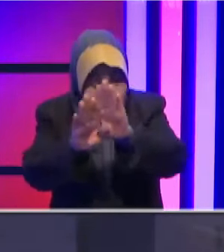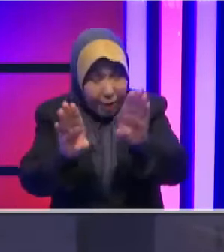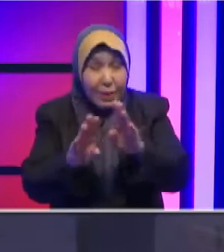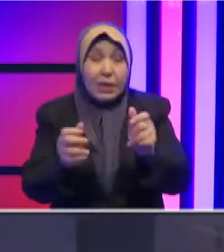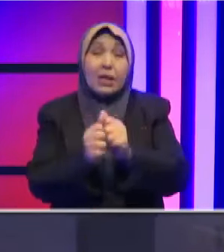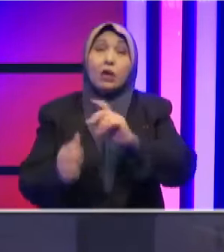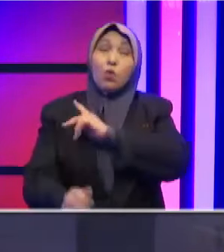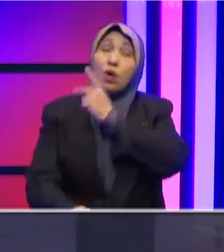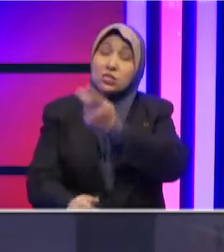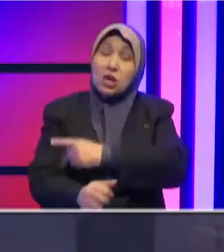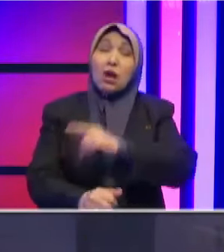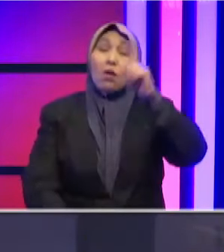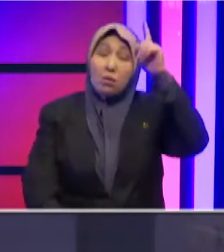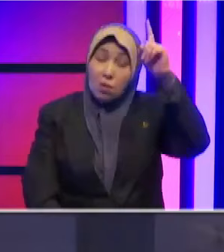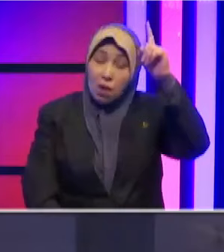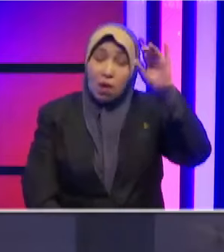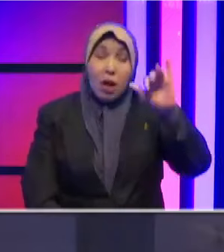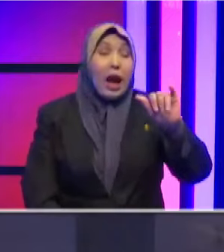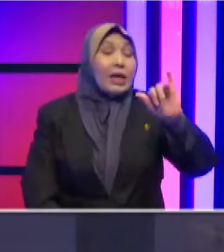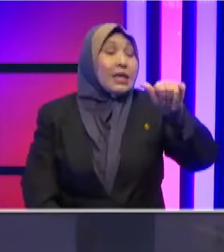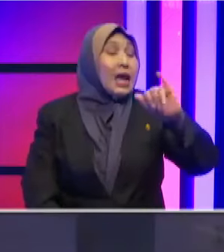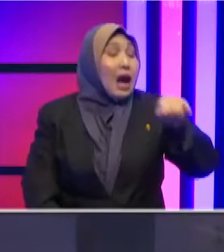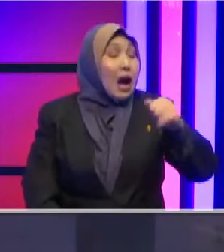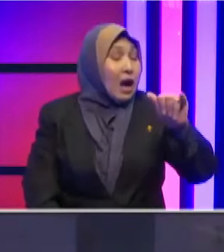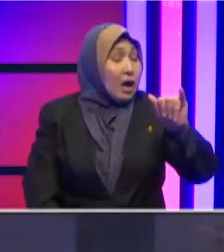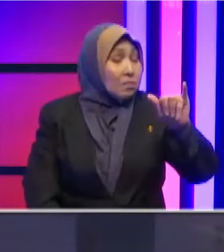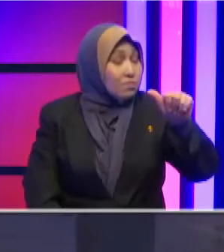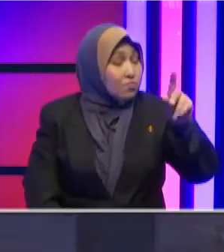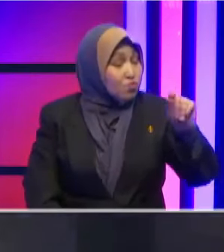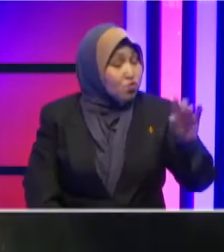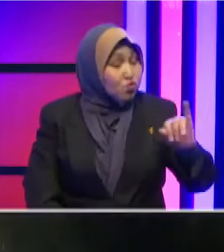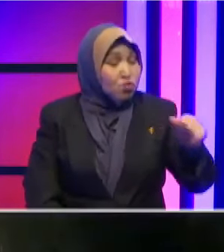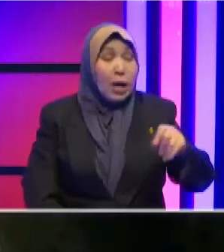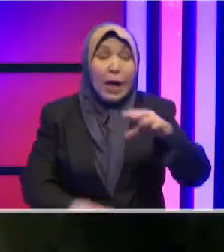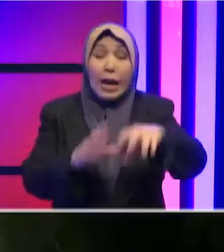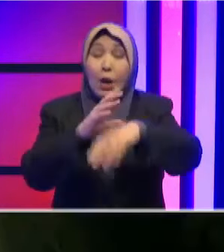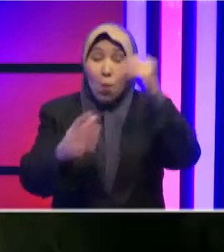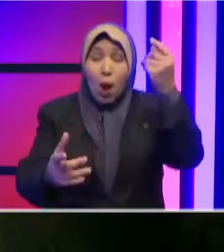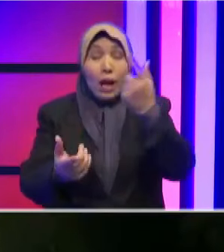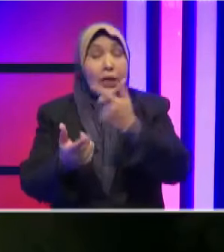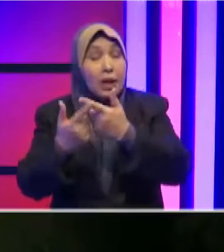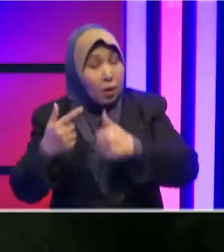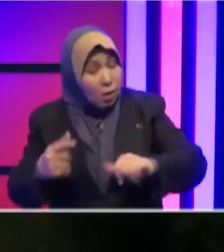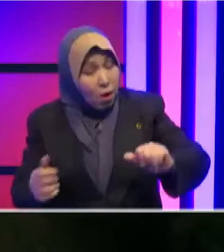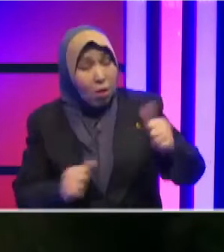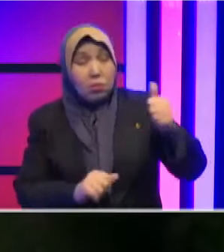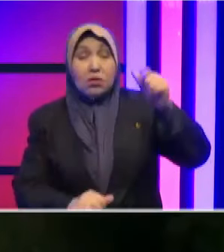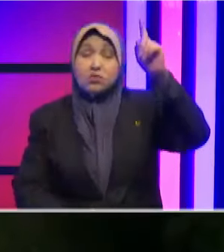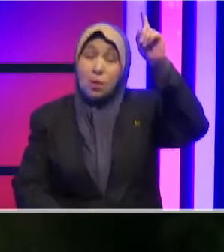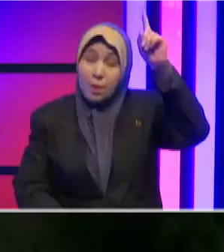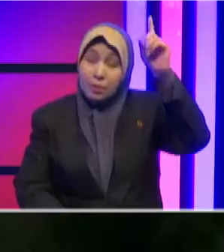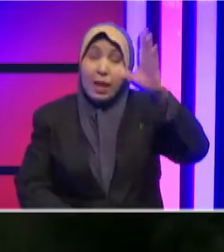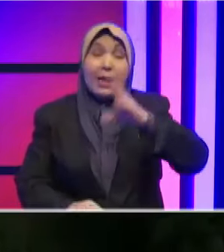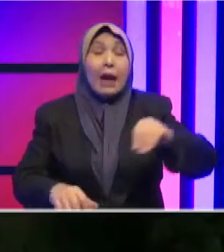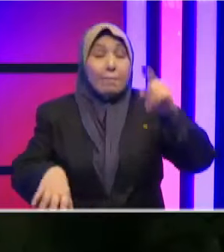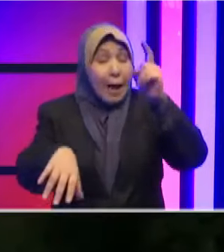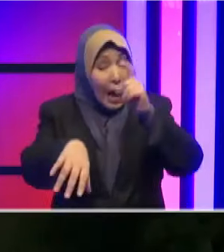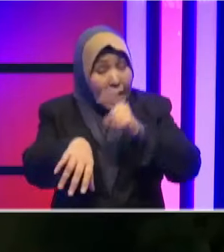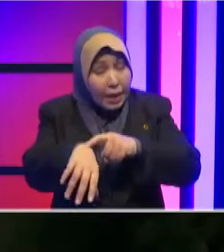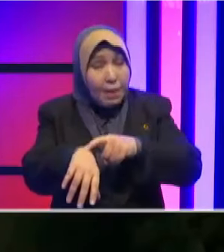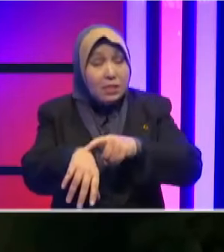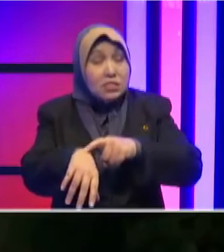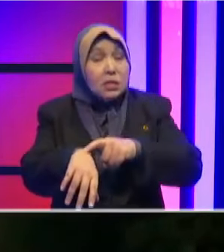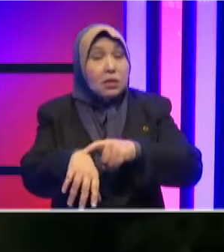kekuasaan Allah subhanahuwata'ala Yajuj Majuj akan dikeluarkan oleh Allah subhanahuwata'ala make pada waktu